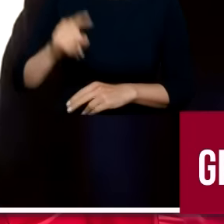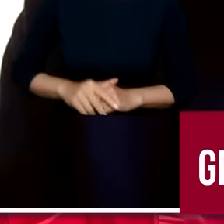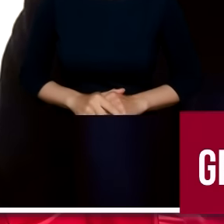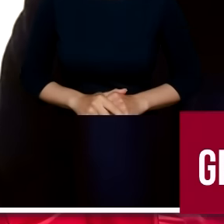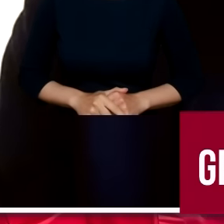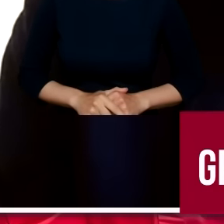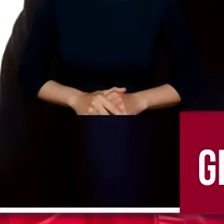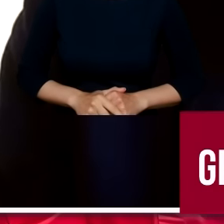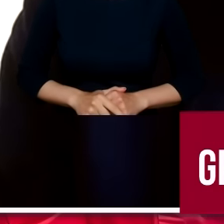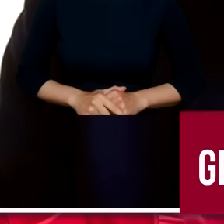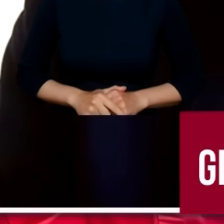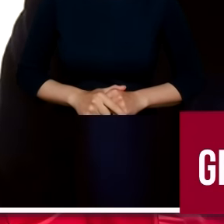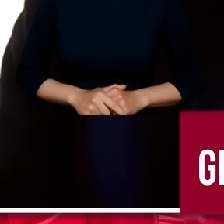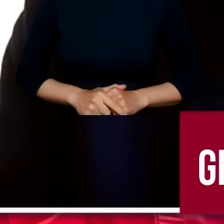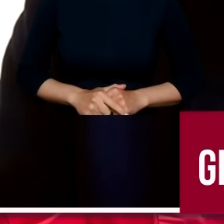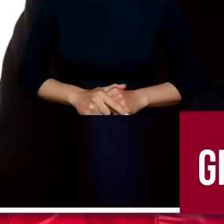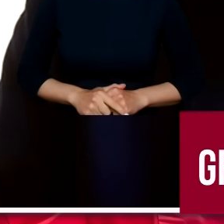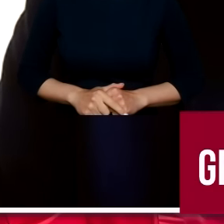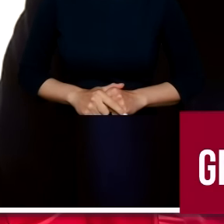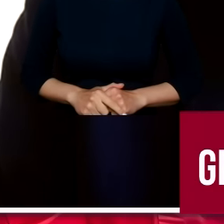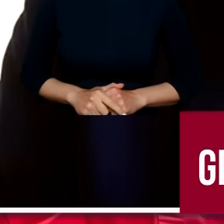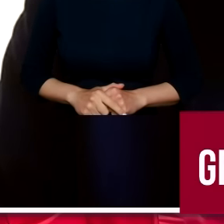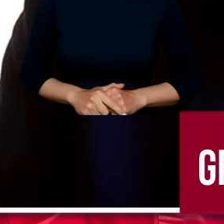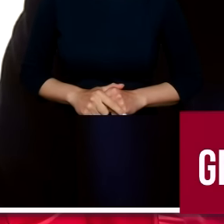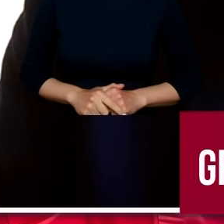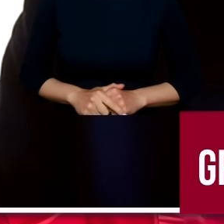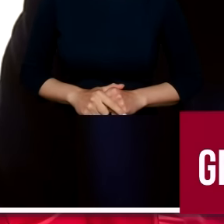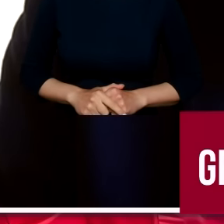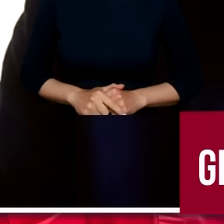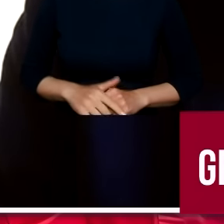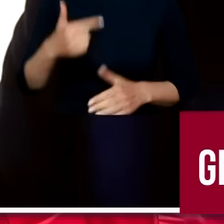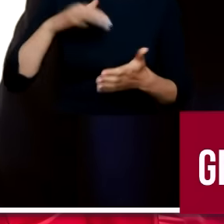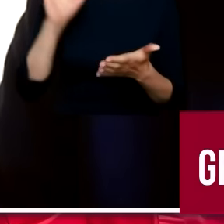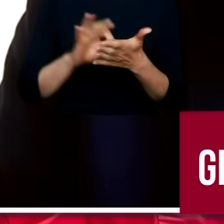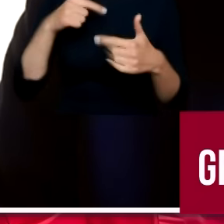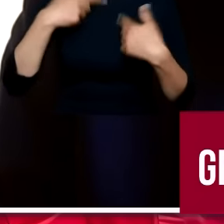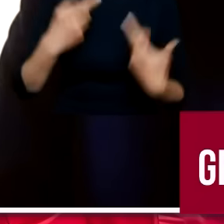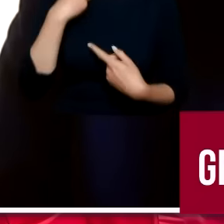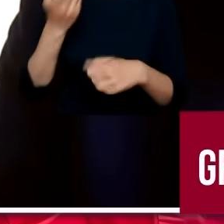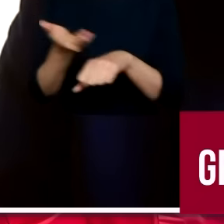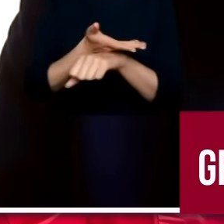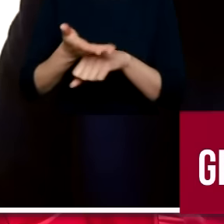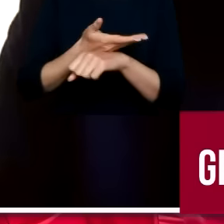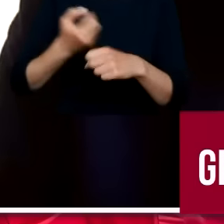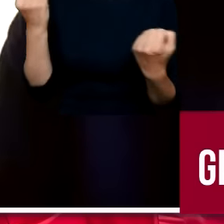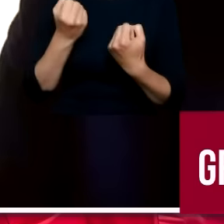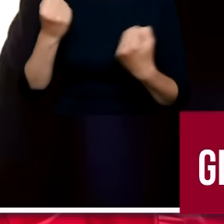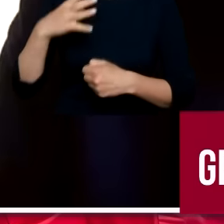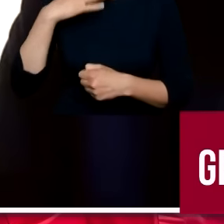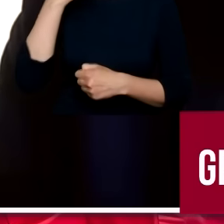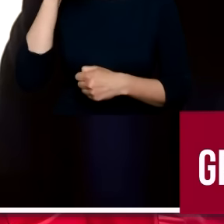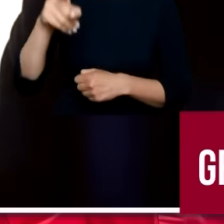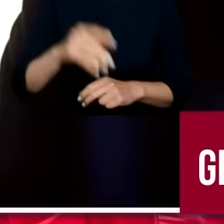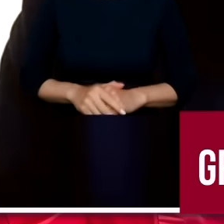będę będę będę symetrystą ale akurat mieliśmy chciałem użyć słowa hipokryzja mieliśmy festiwal hipokryzji No bo w piątek